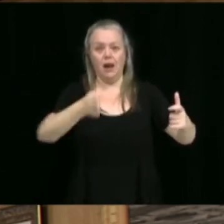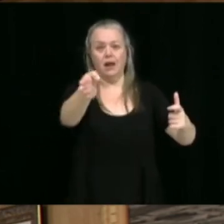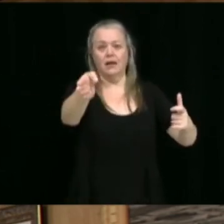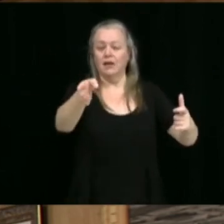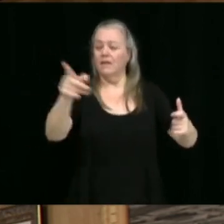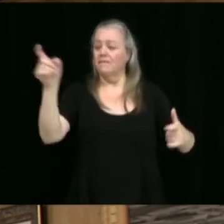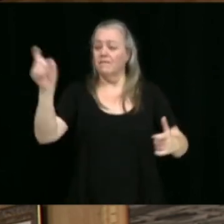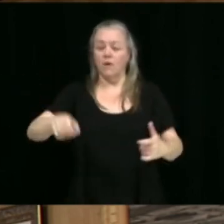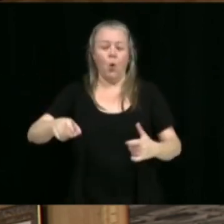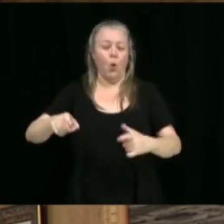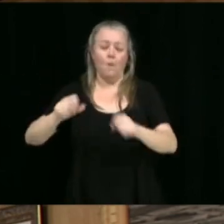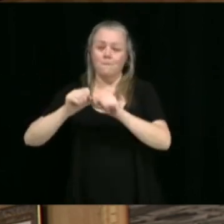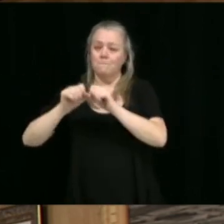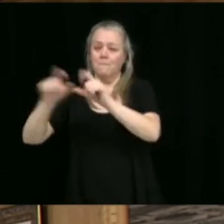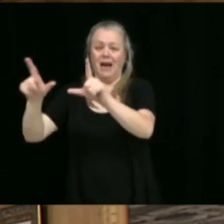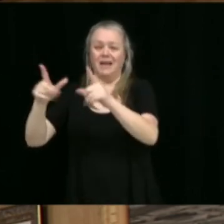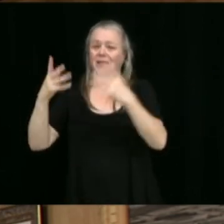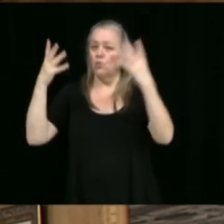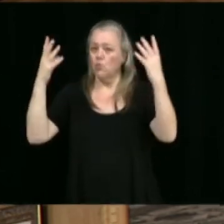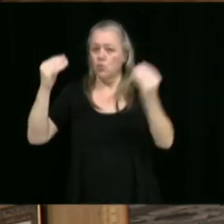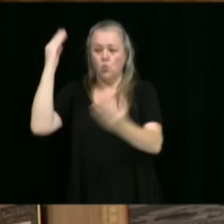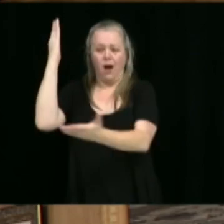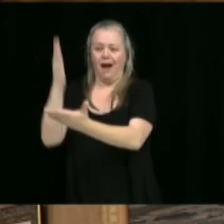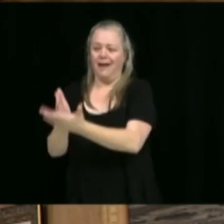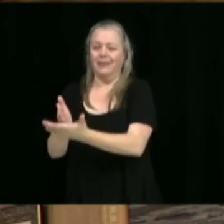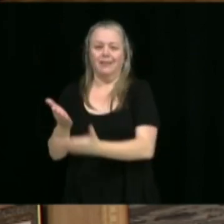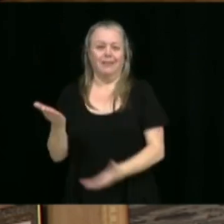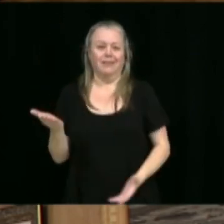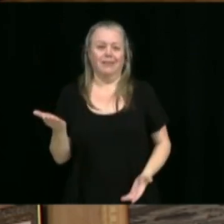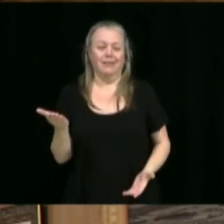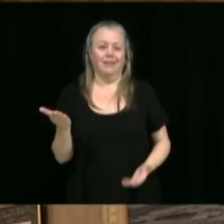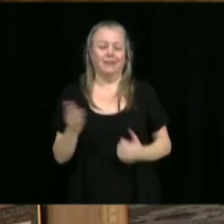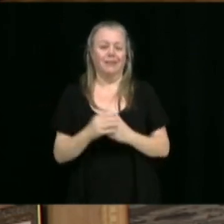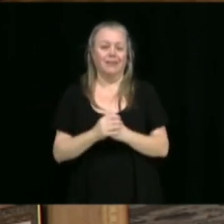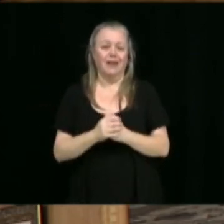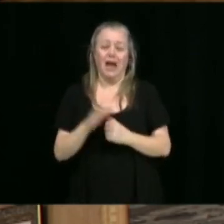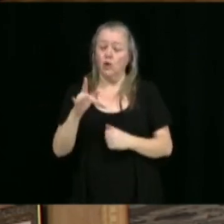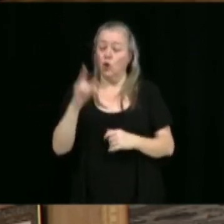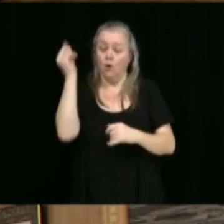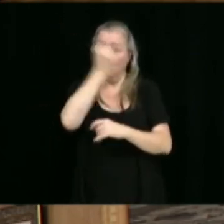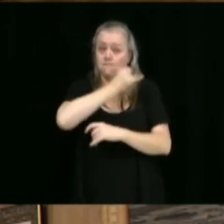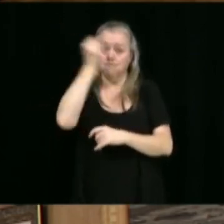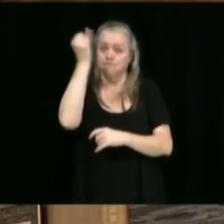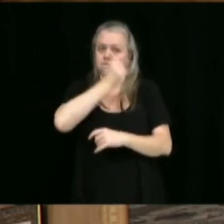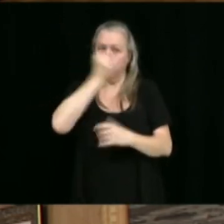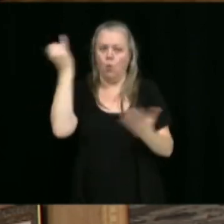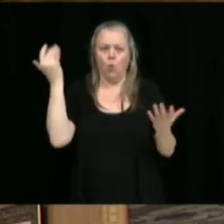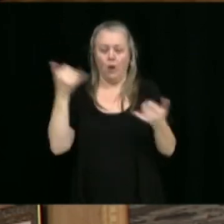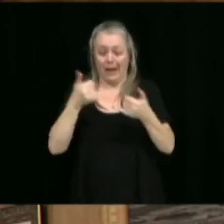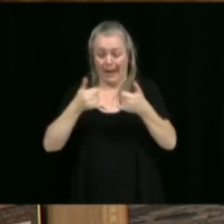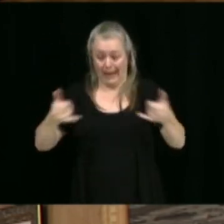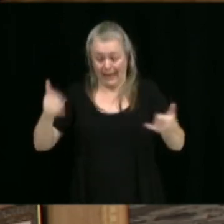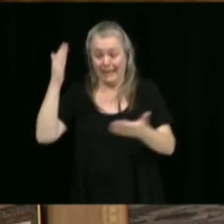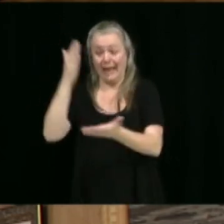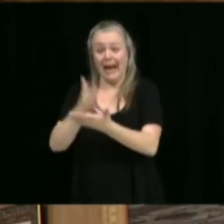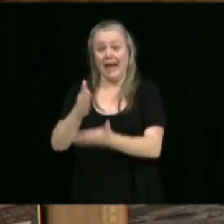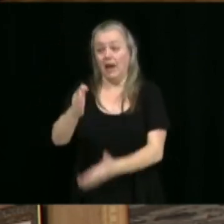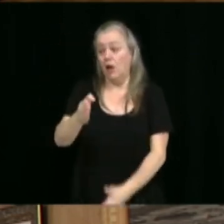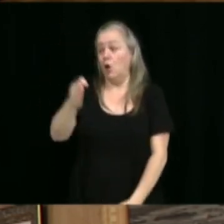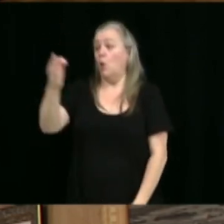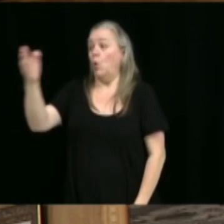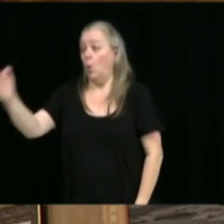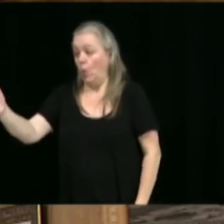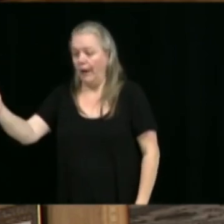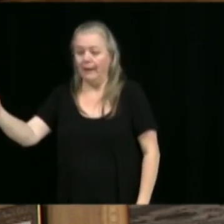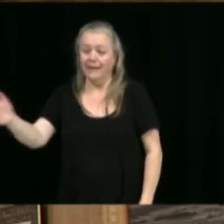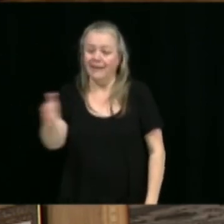faudrait vraiment mettre une pancarte. Et où la ligne d'arrêt? Parce que là, c'est fou. Là. La ligne d'arrêt est tôt. Il y a peut-être